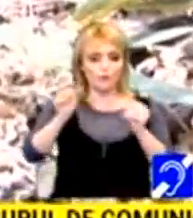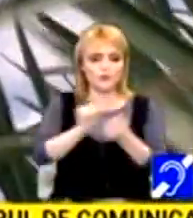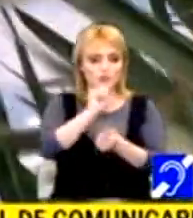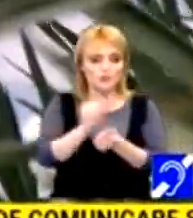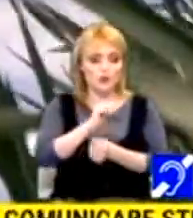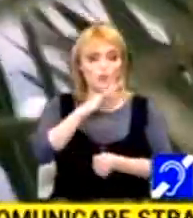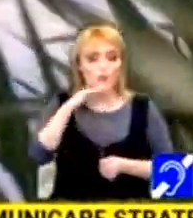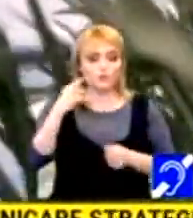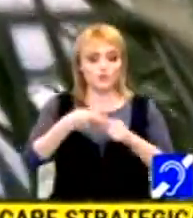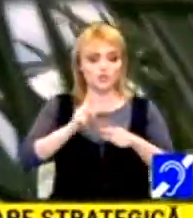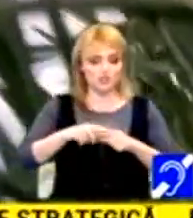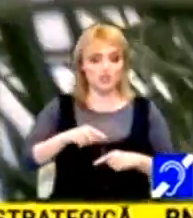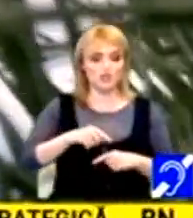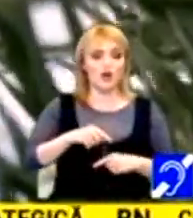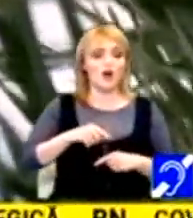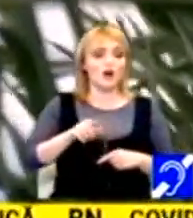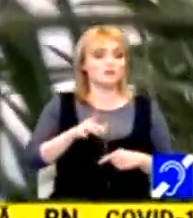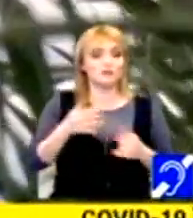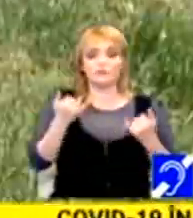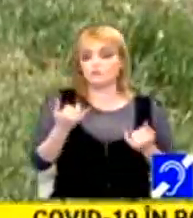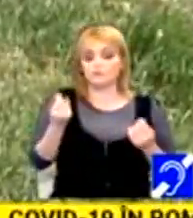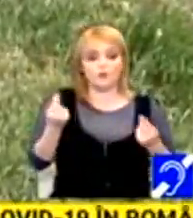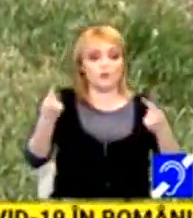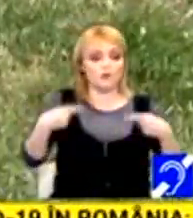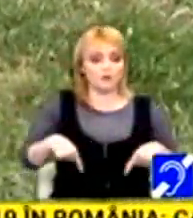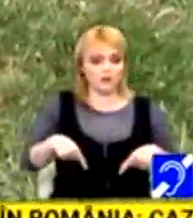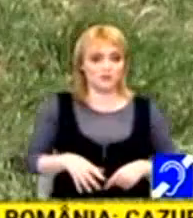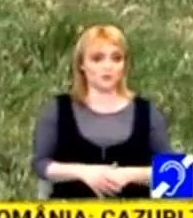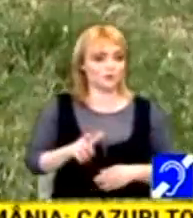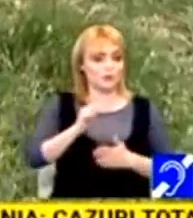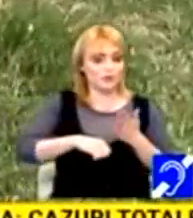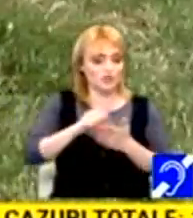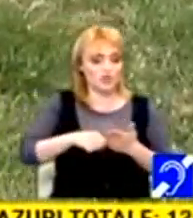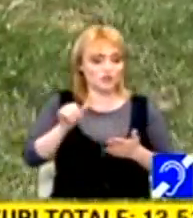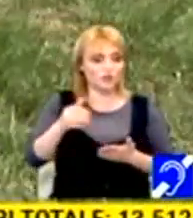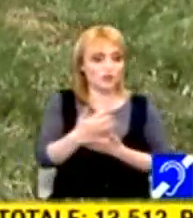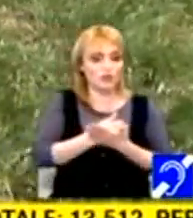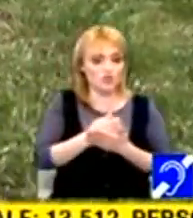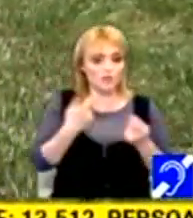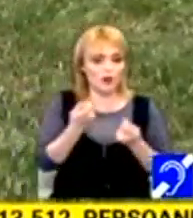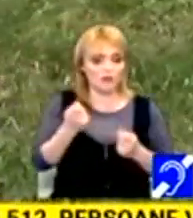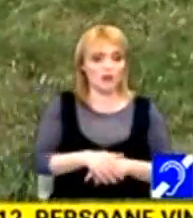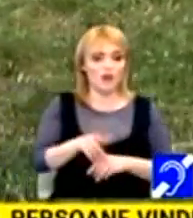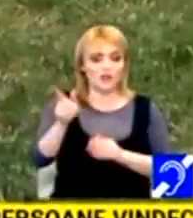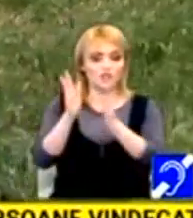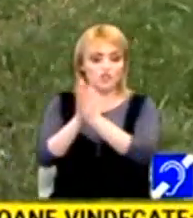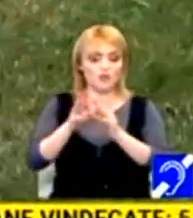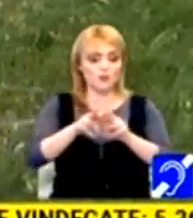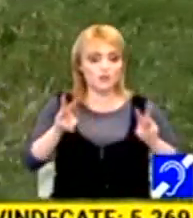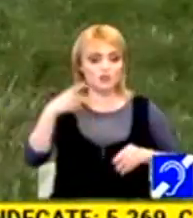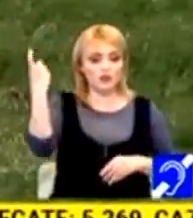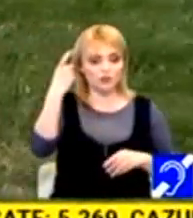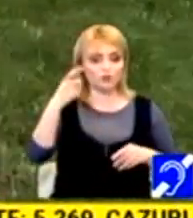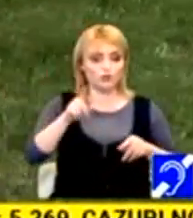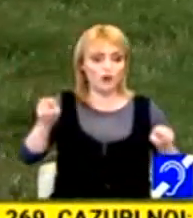pragul falimentului. Culturile de toamnă, griul, orzul și rapița sunt cele mai afectate. Slusar cere ministrului agriculturii să convoace